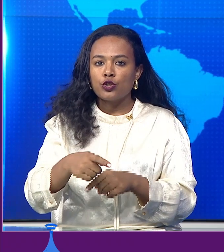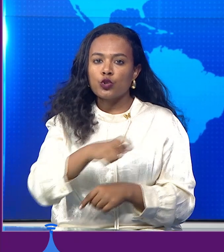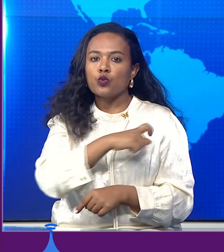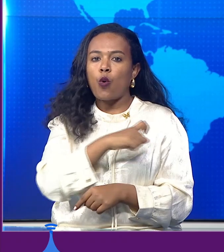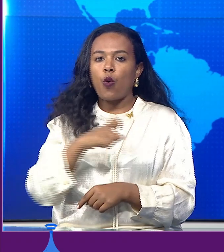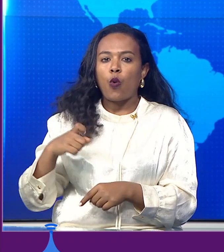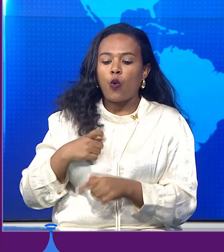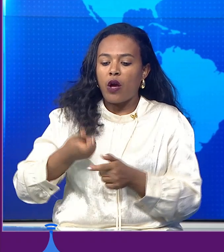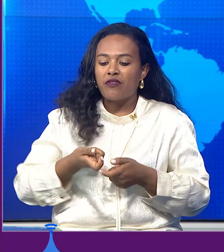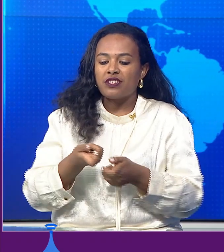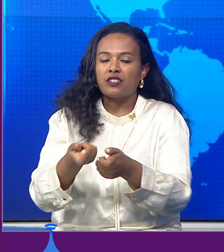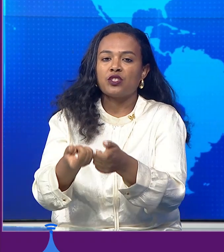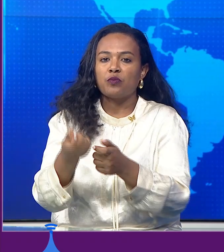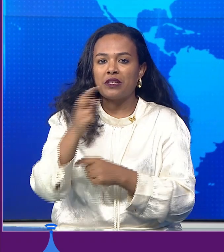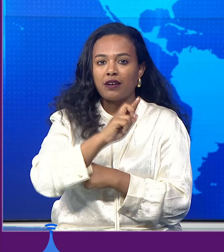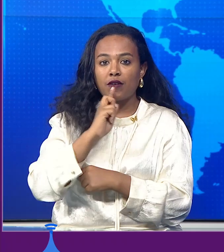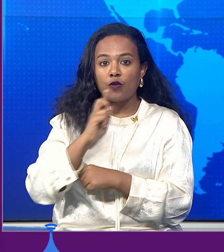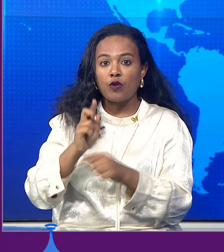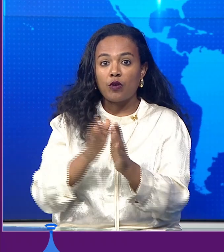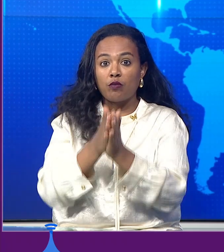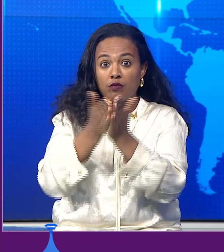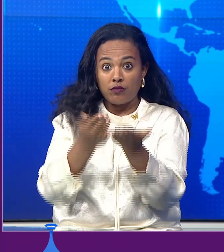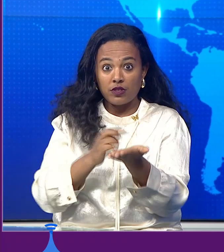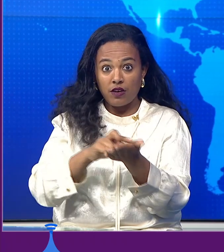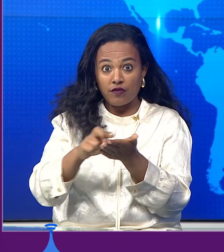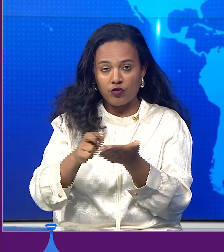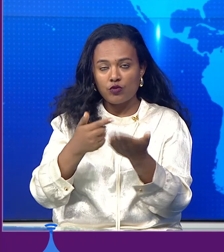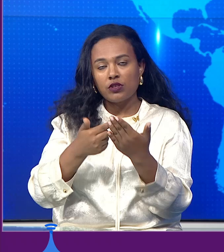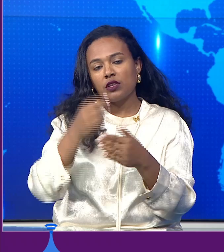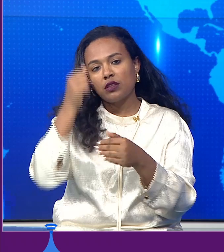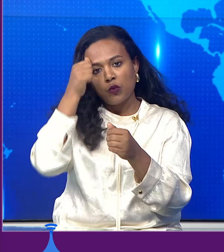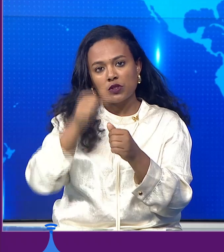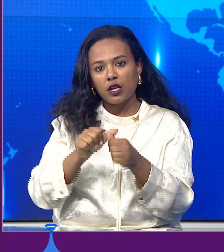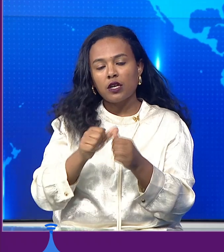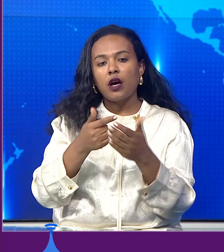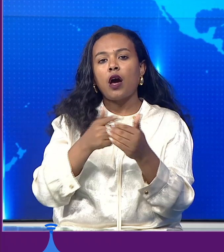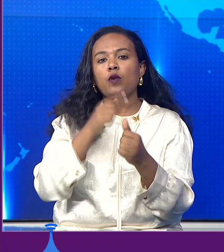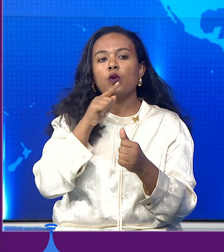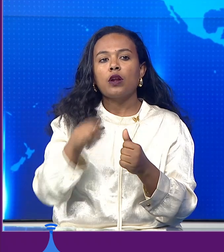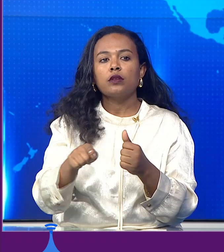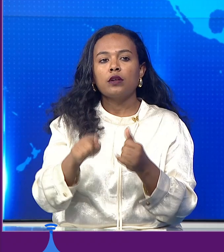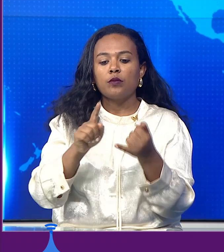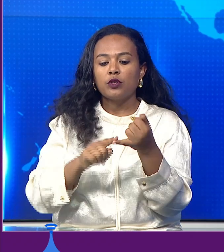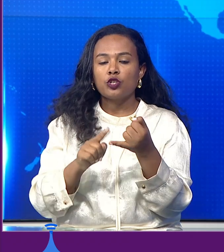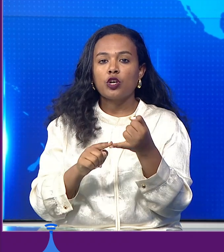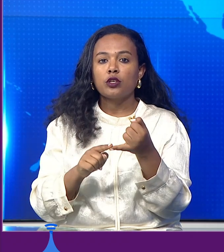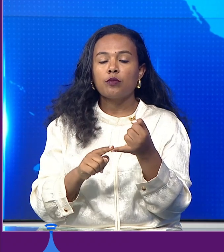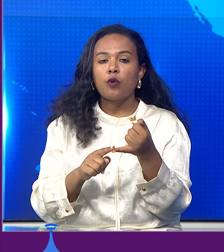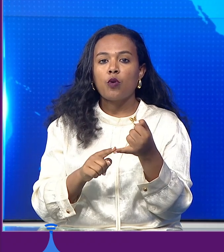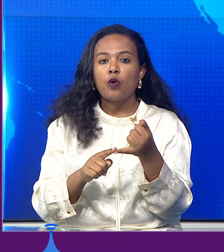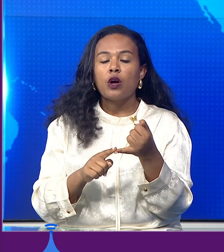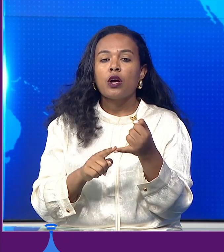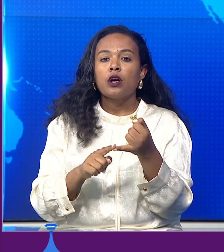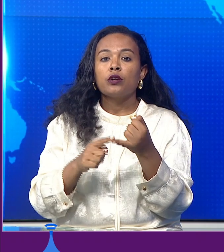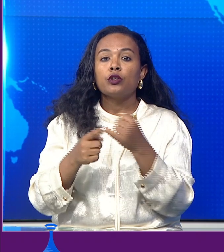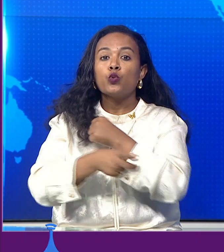ነው። በመጽሐፍ ቅዱስ ይህን ያደረጉ ሶስት ሴቶች አሉ ማለት ነው። ከነሱ እቺ አንዲቷ ነች። መጨረሻ ደግሞ ይሁዳ